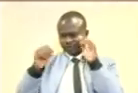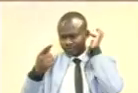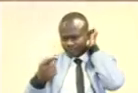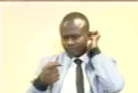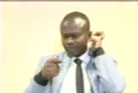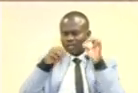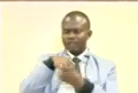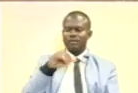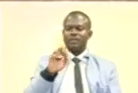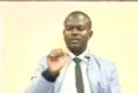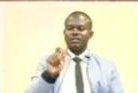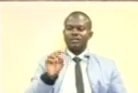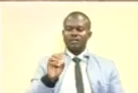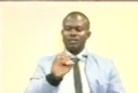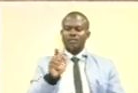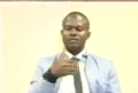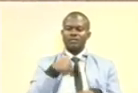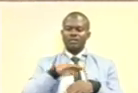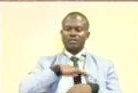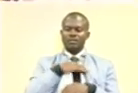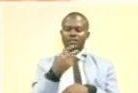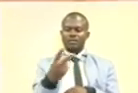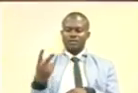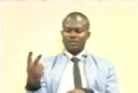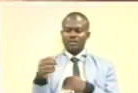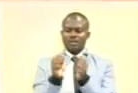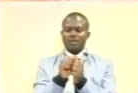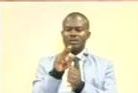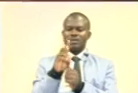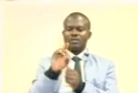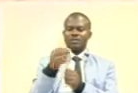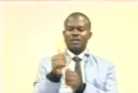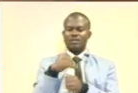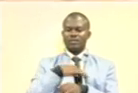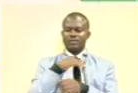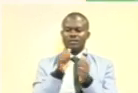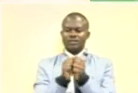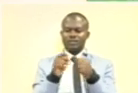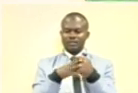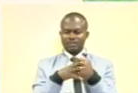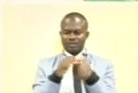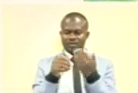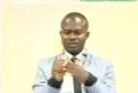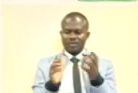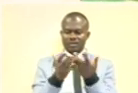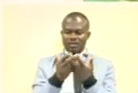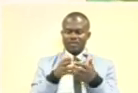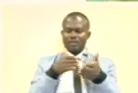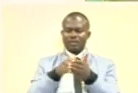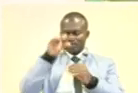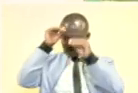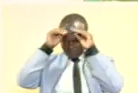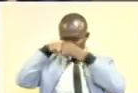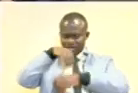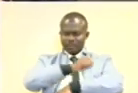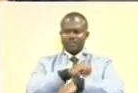barimo Irakoze Fabrice umusore w'imyaka 22 n'uwiduhaye Joseline w'imyaka 19 icyo bahurizaho ko cyababuje kwiga mu